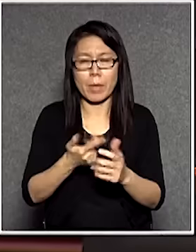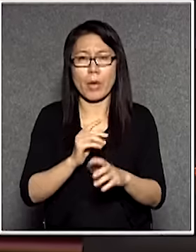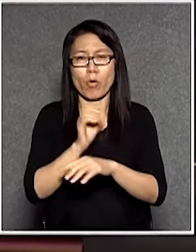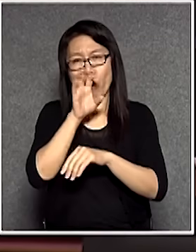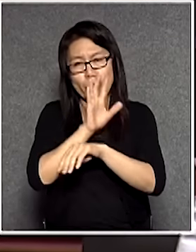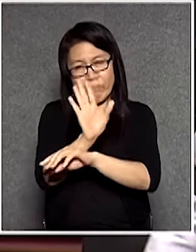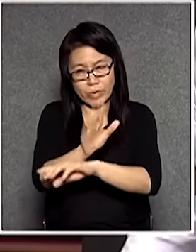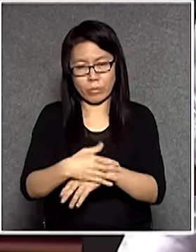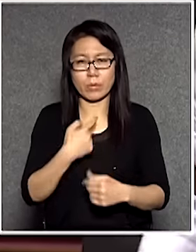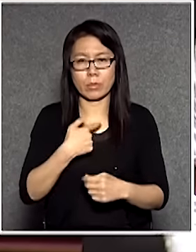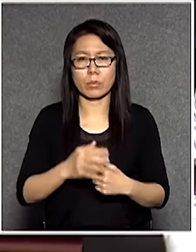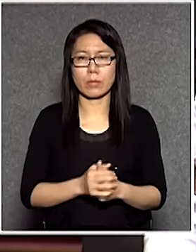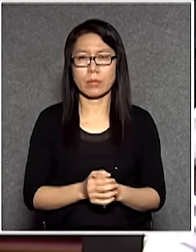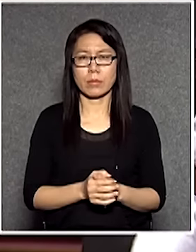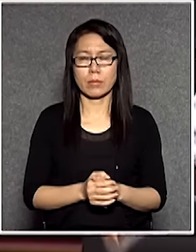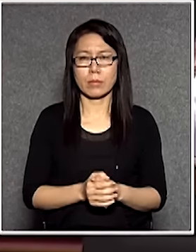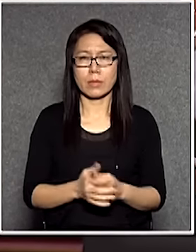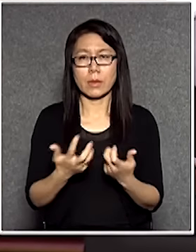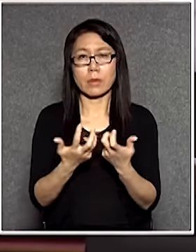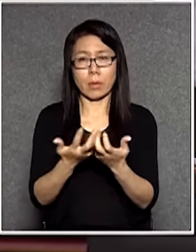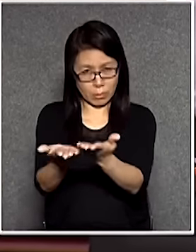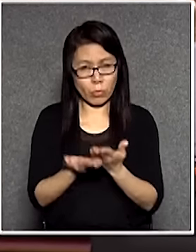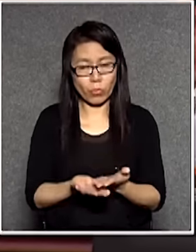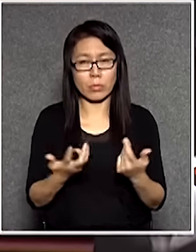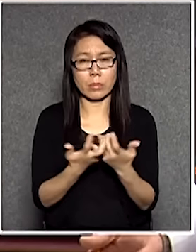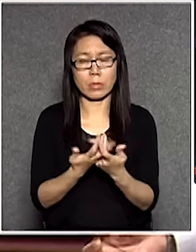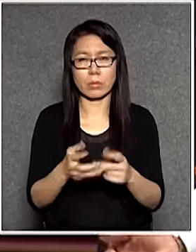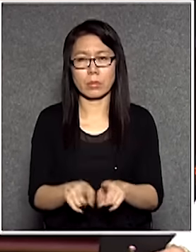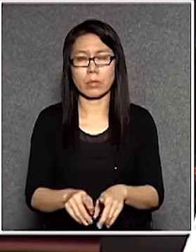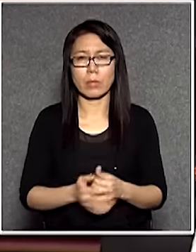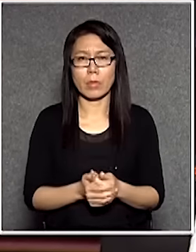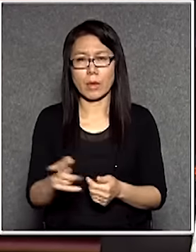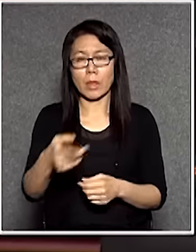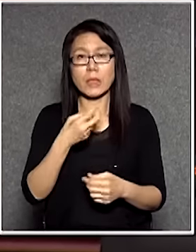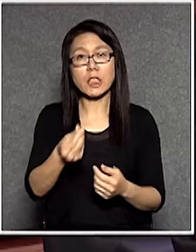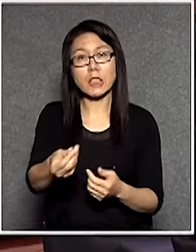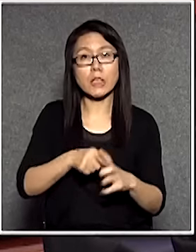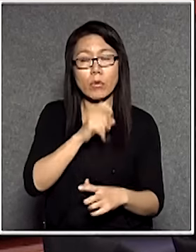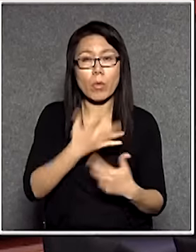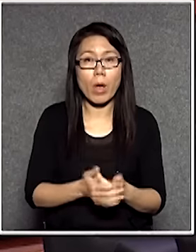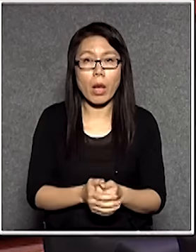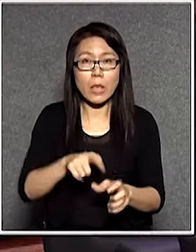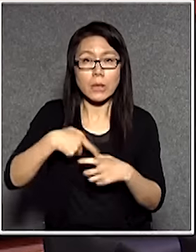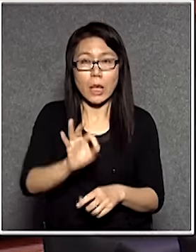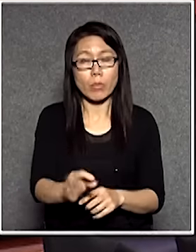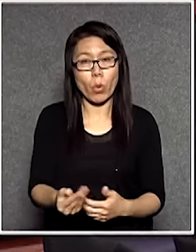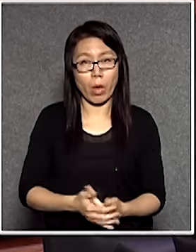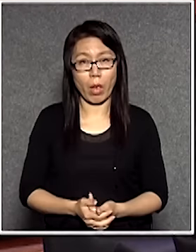話俾你聽，攞啲數出嚟計啦，係咪？你冇收錢噶，你冇錢賺噶。